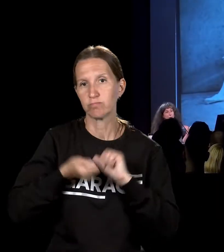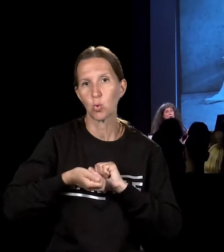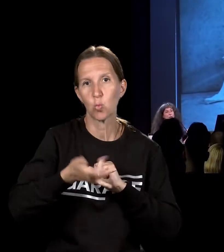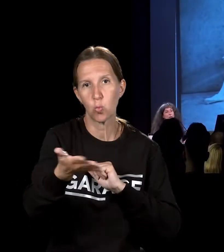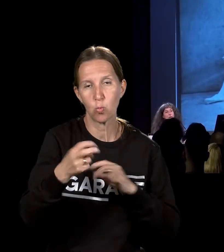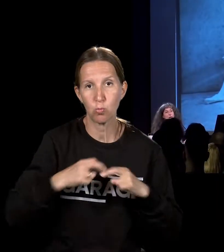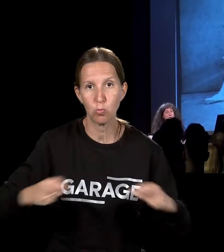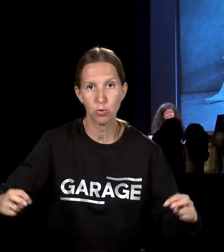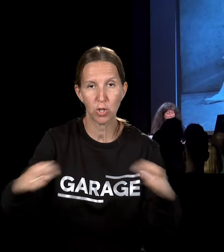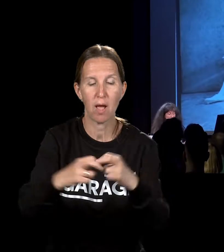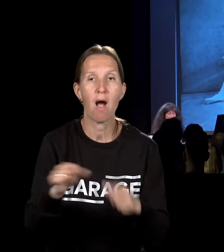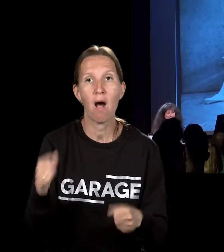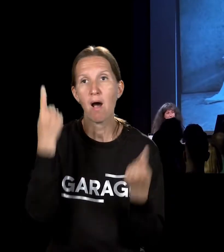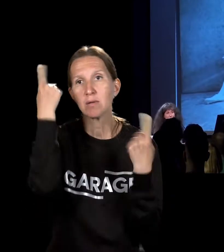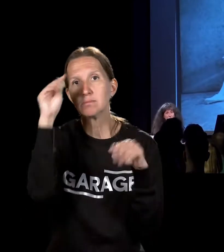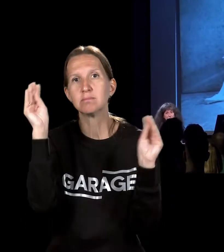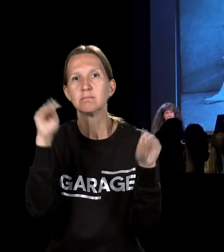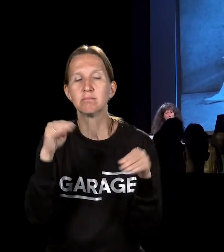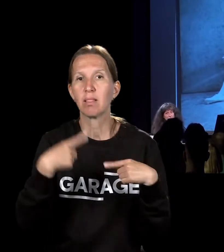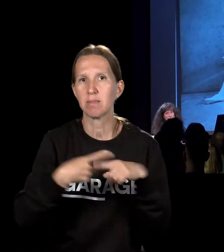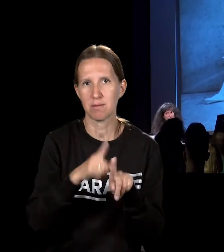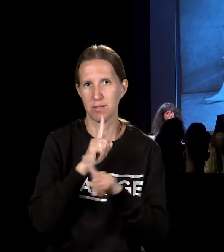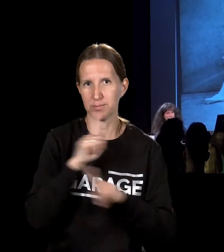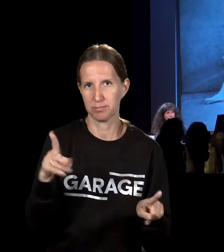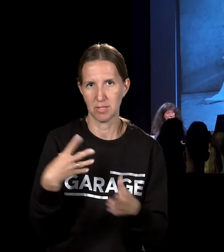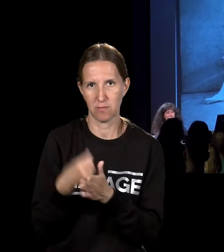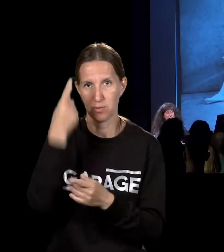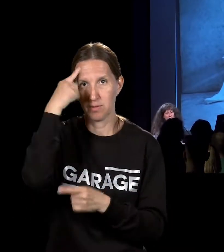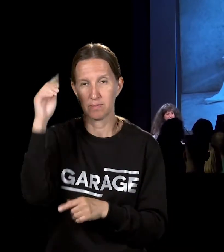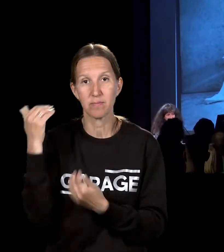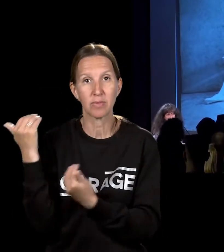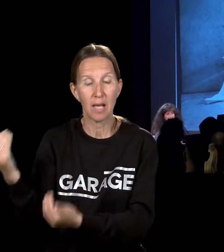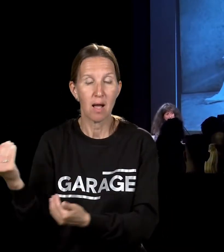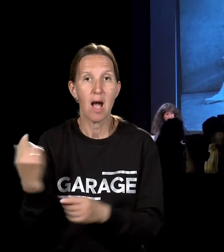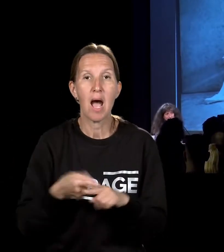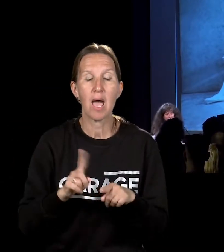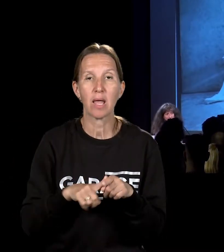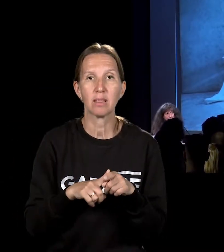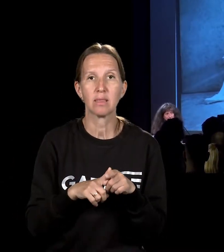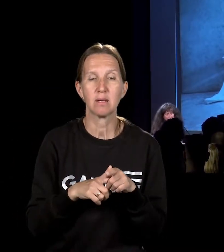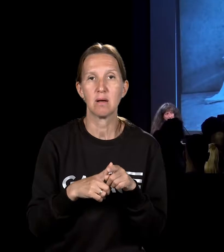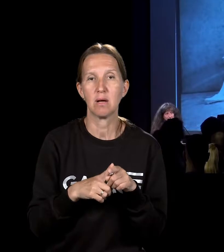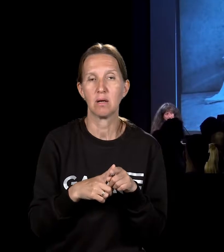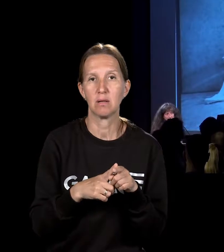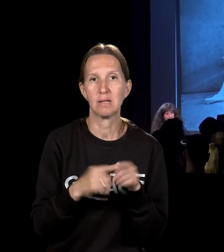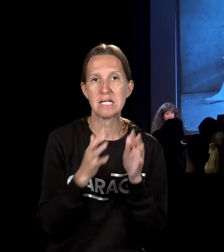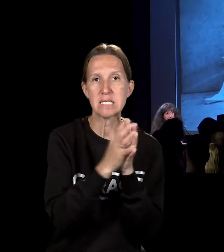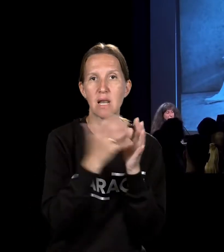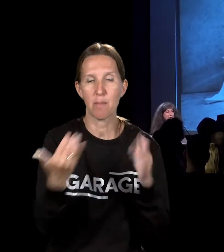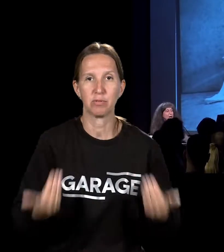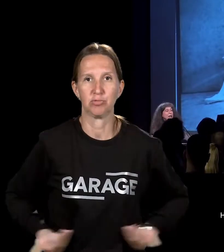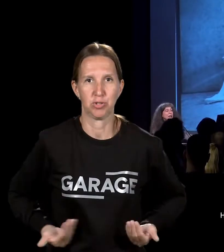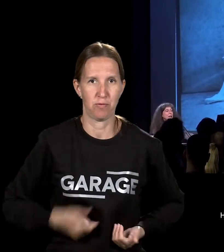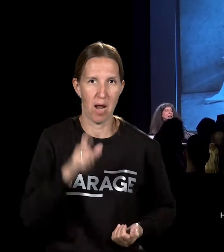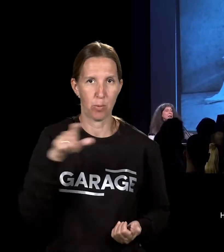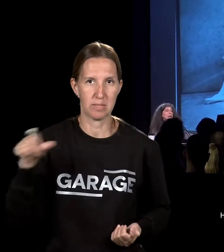их в совершенно новаторской технике. Он делает их слепки с живых моделей, с живых